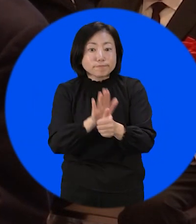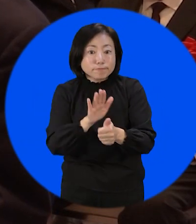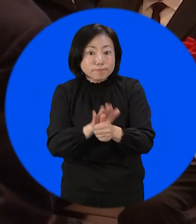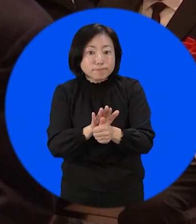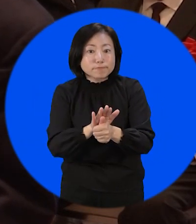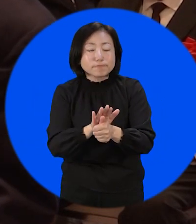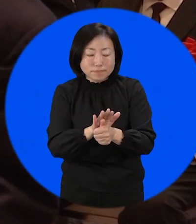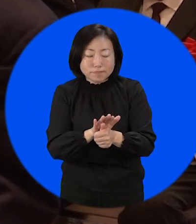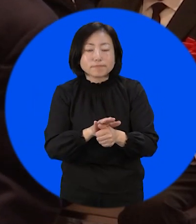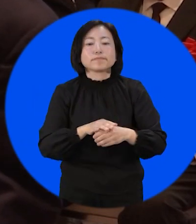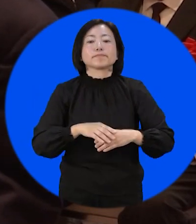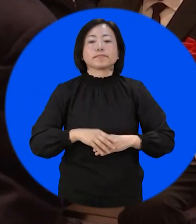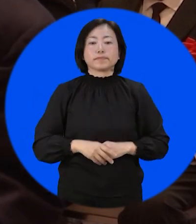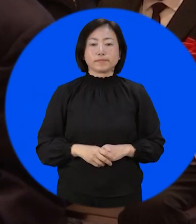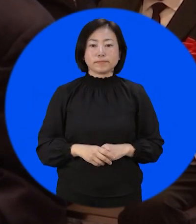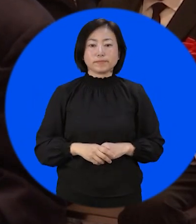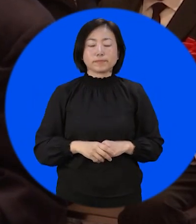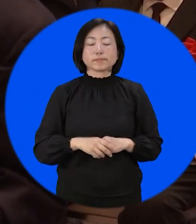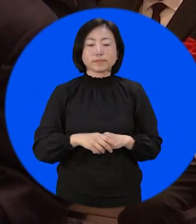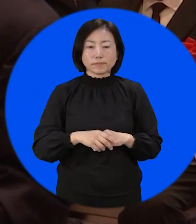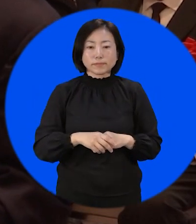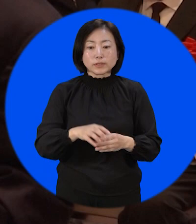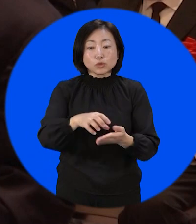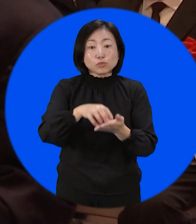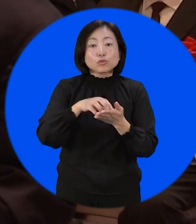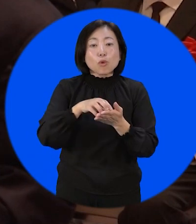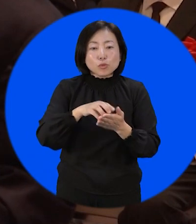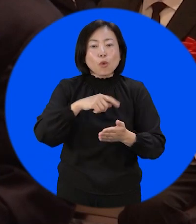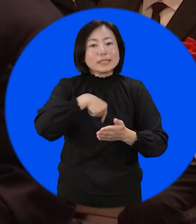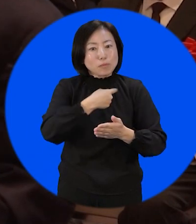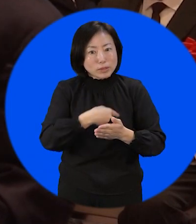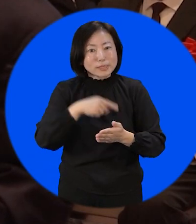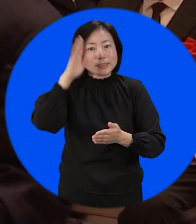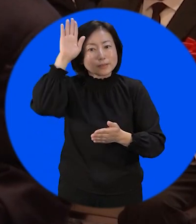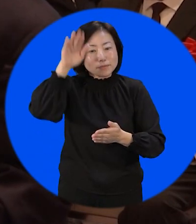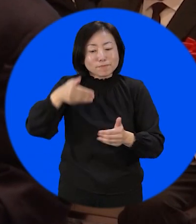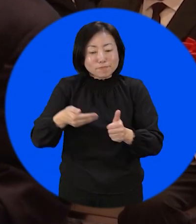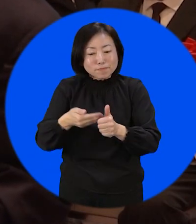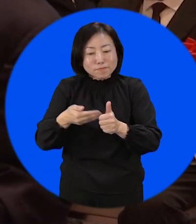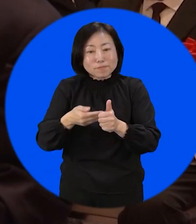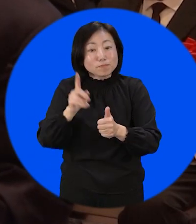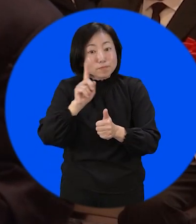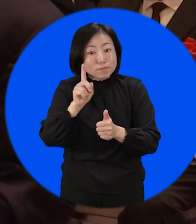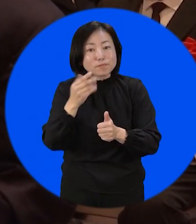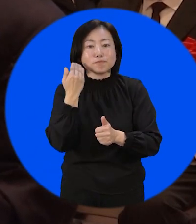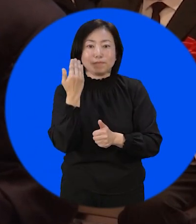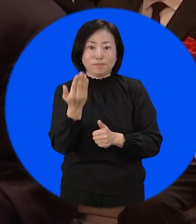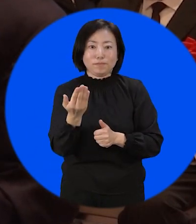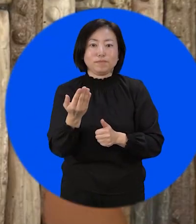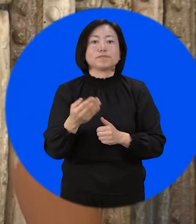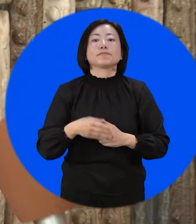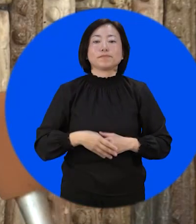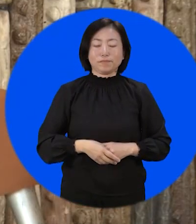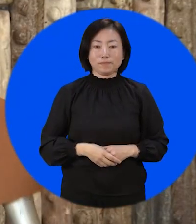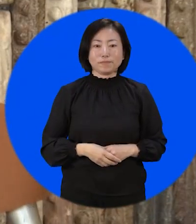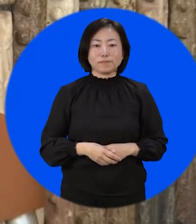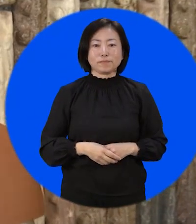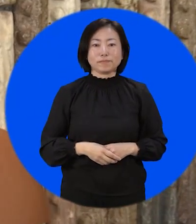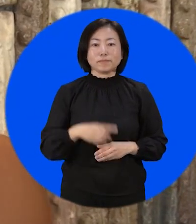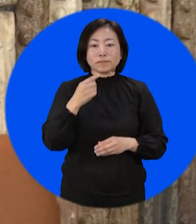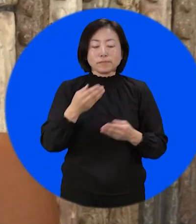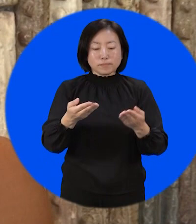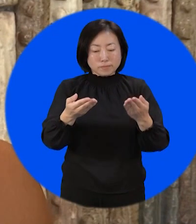評価されました。受賞したお気持ちと後進の育成について伺いました。 いや、感動し